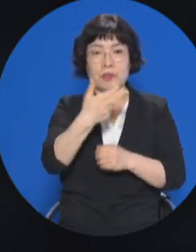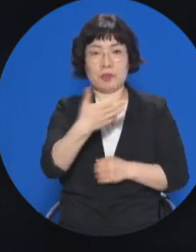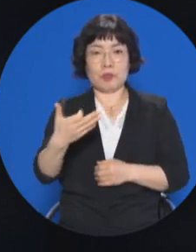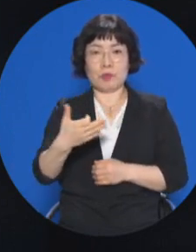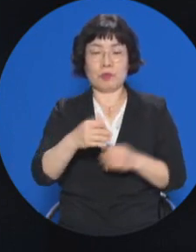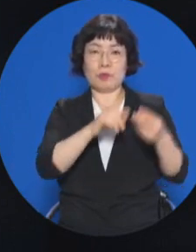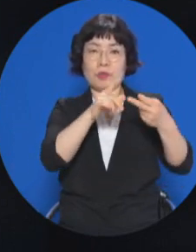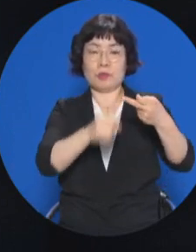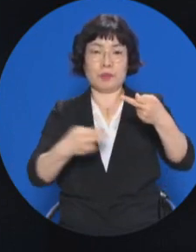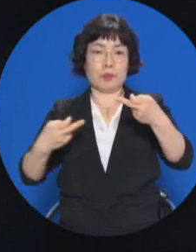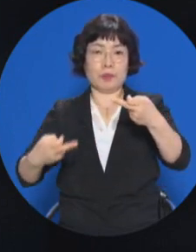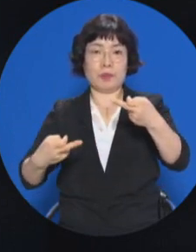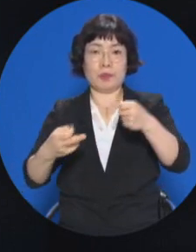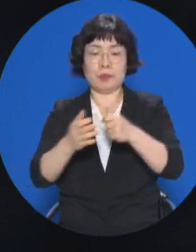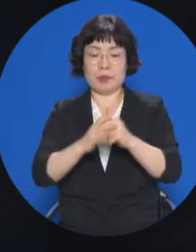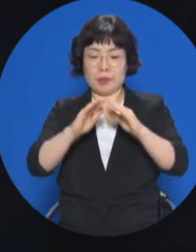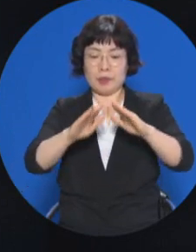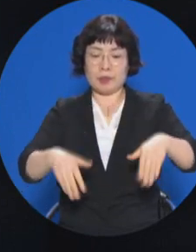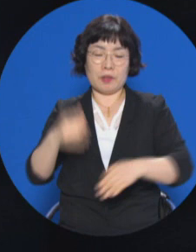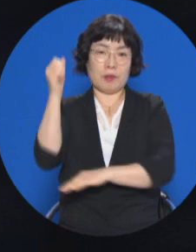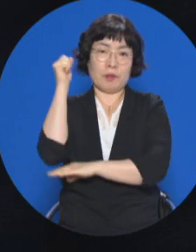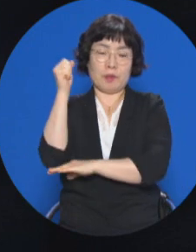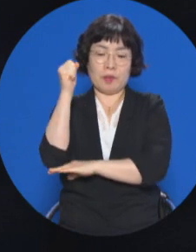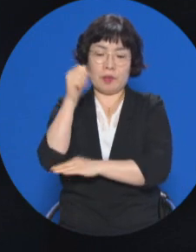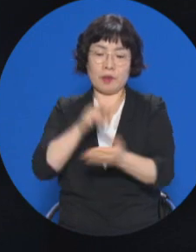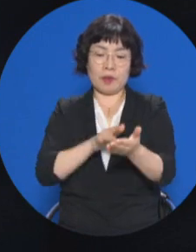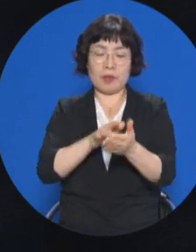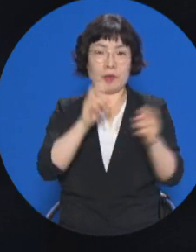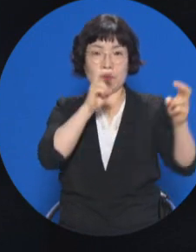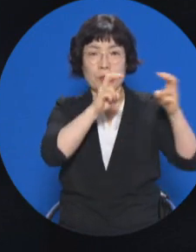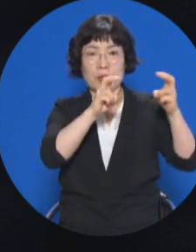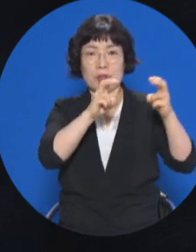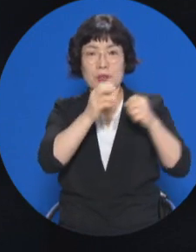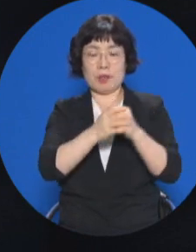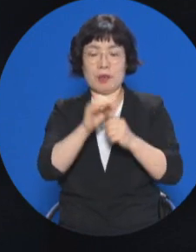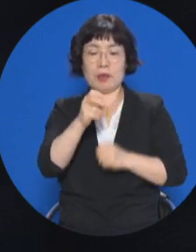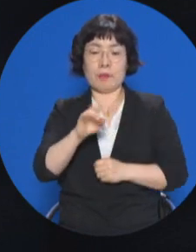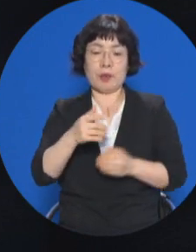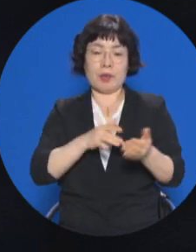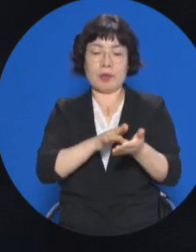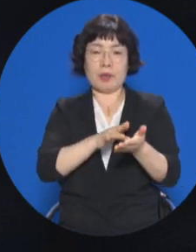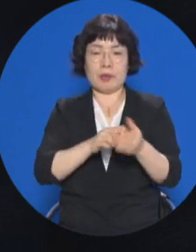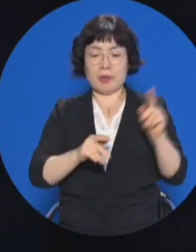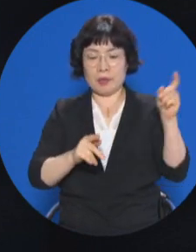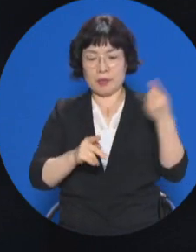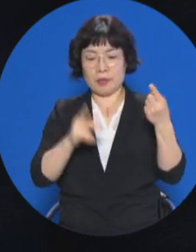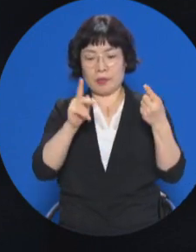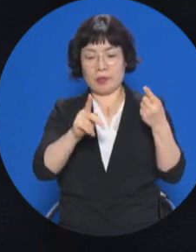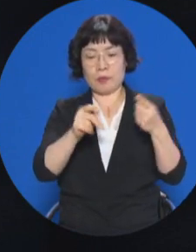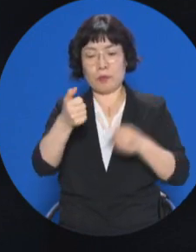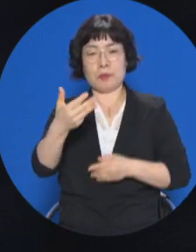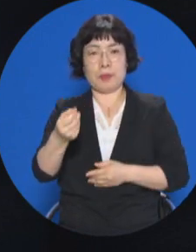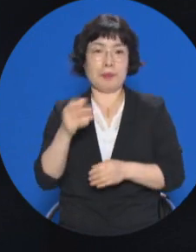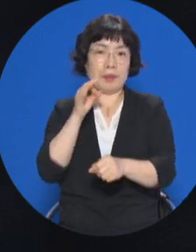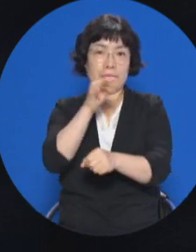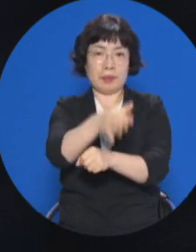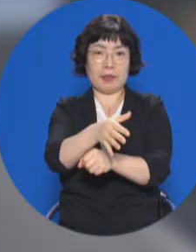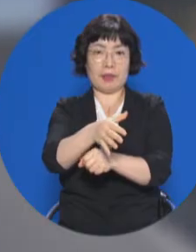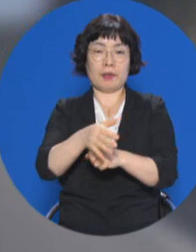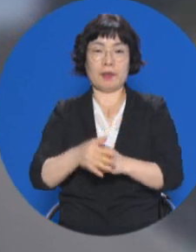2019년 12월 12일 전남 영암에 있는 한 화학회사로부터 염화칼슘 1000kg을 58만 원에